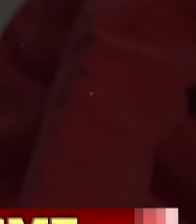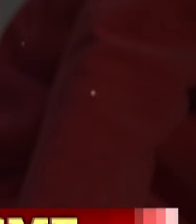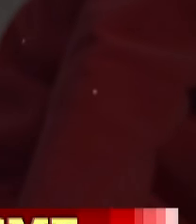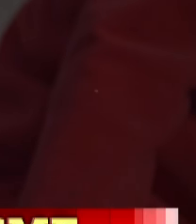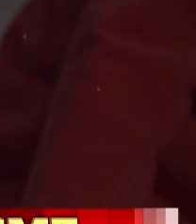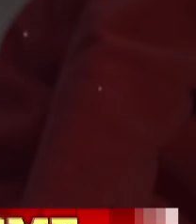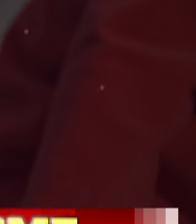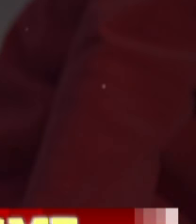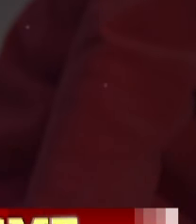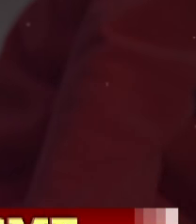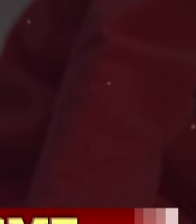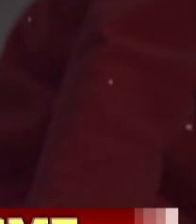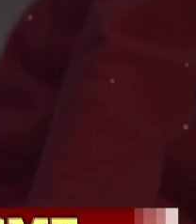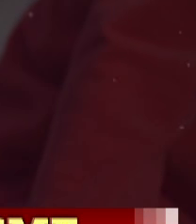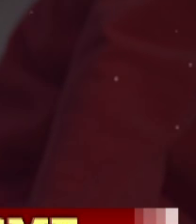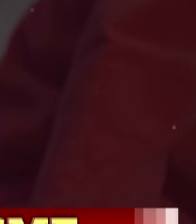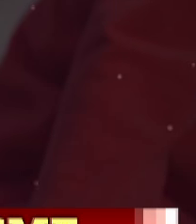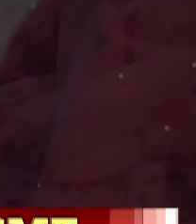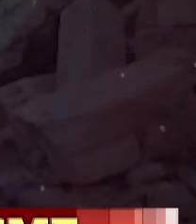gül açarım.